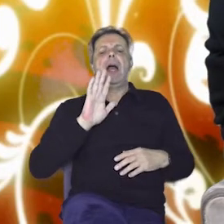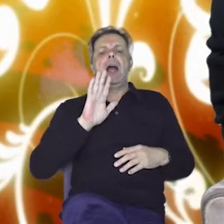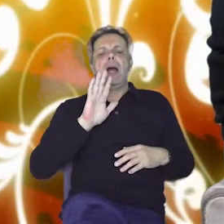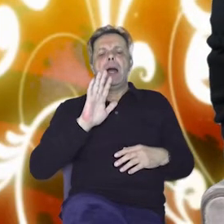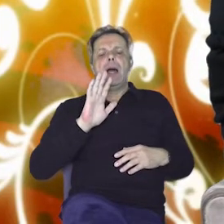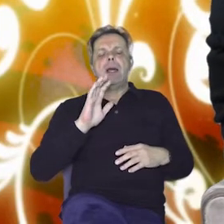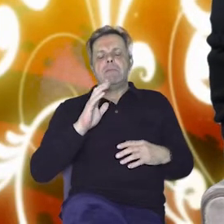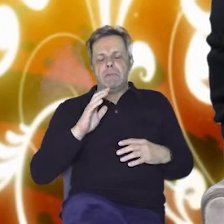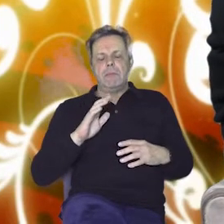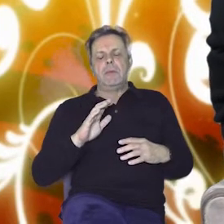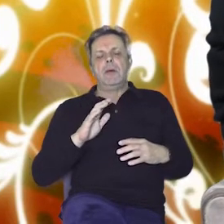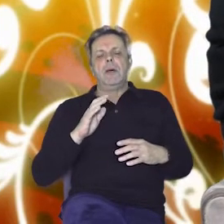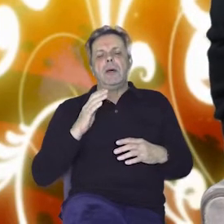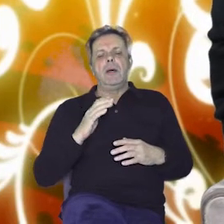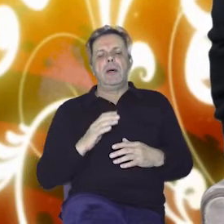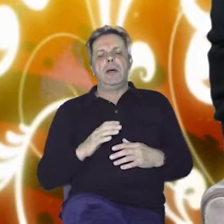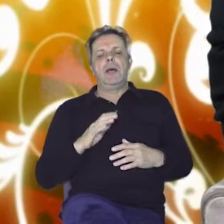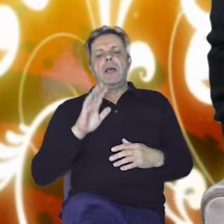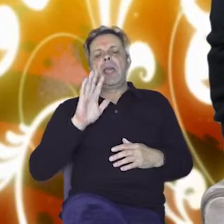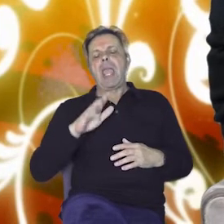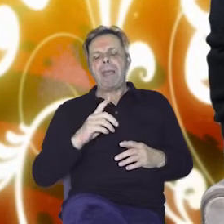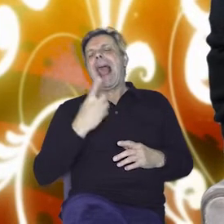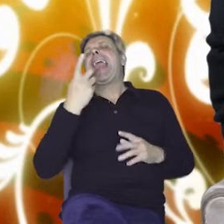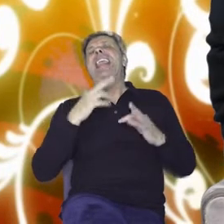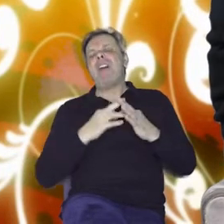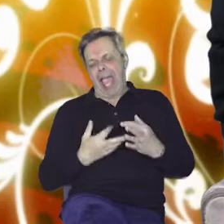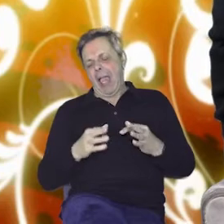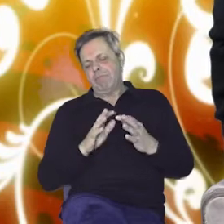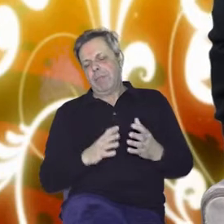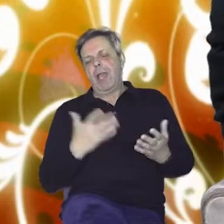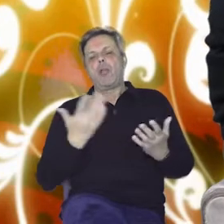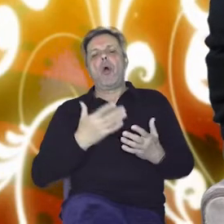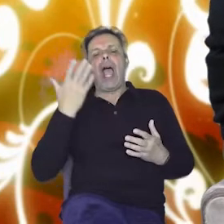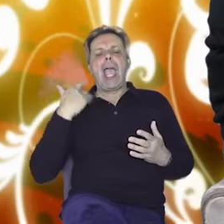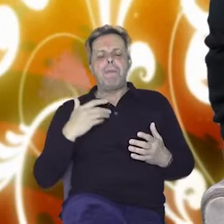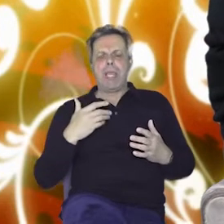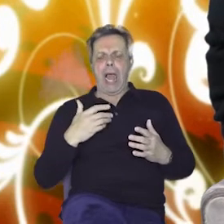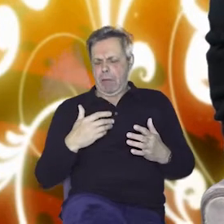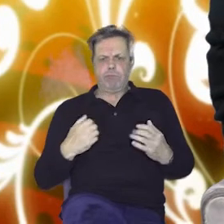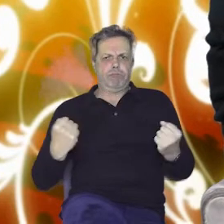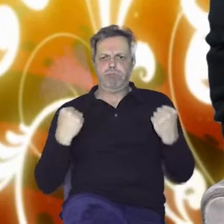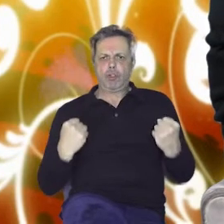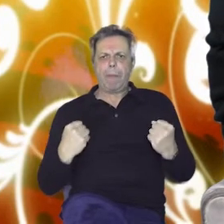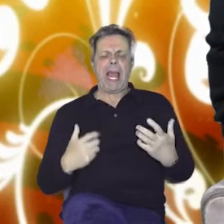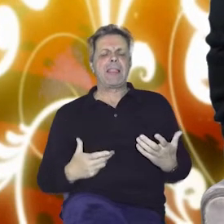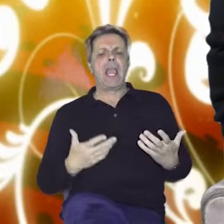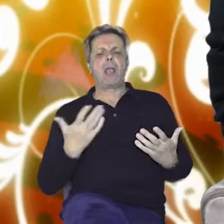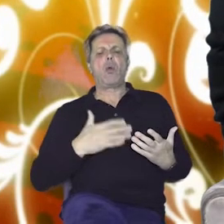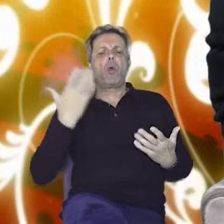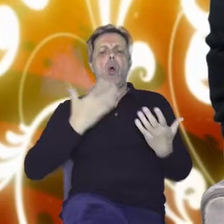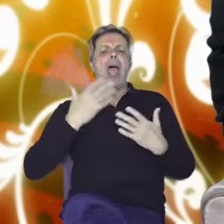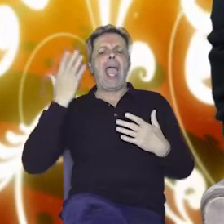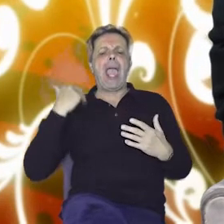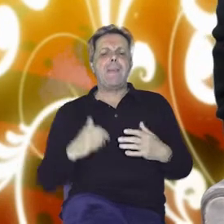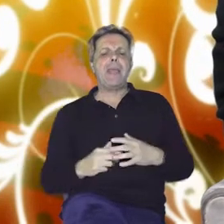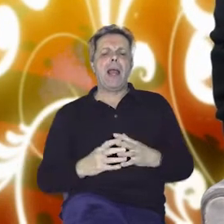što bi rekli ova Iva, koja je bila na neki način i dominantnija, koja je bila, kako bi